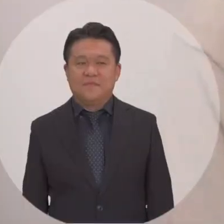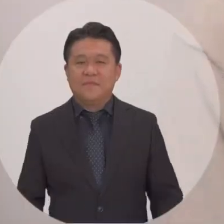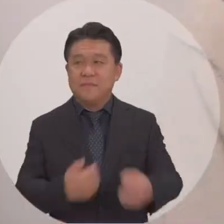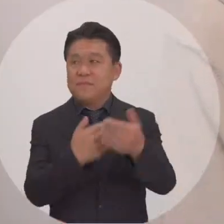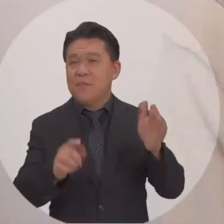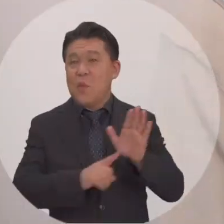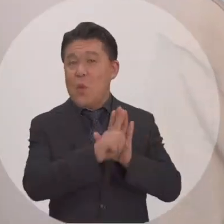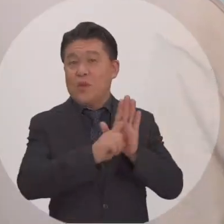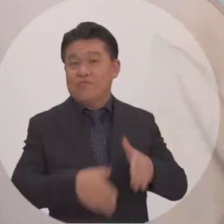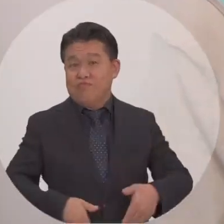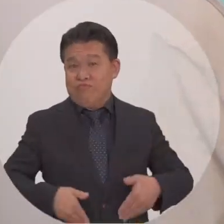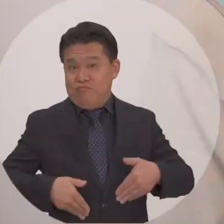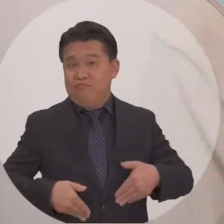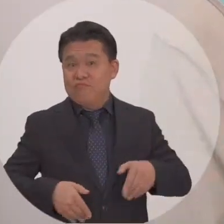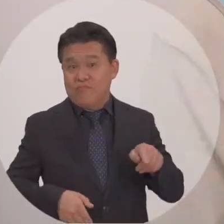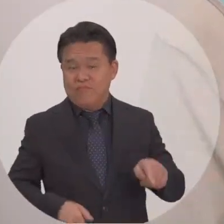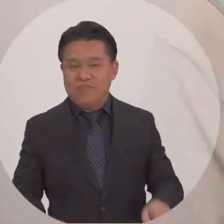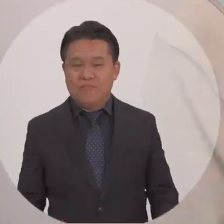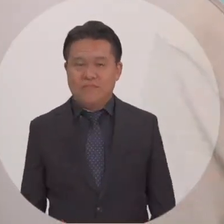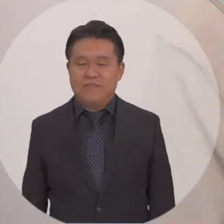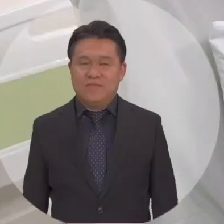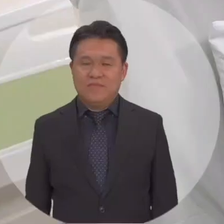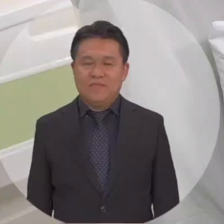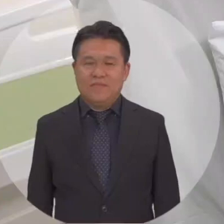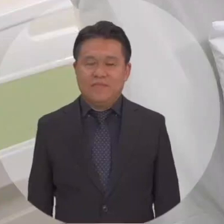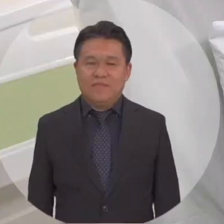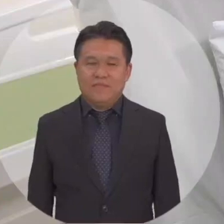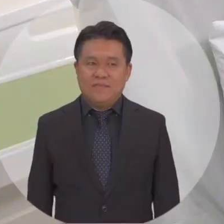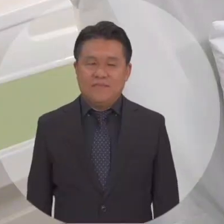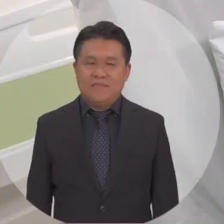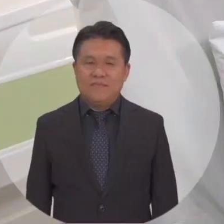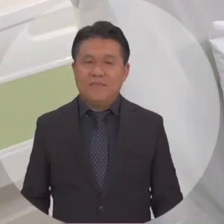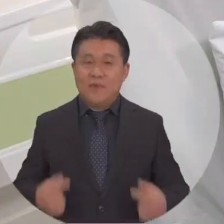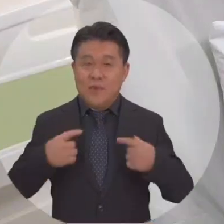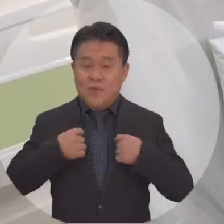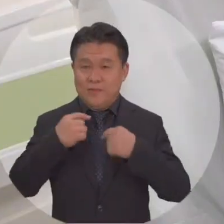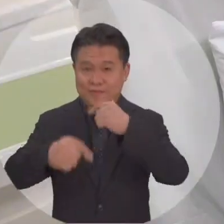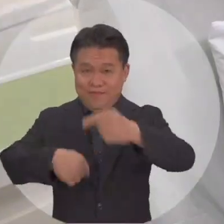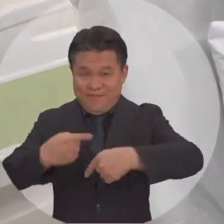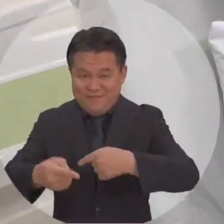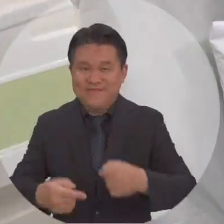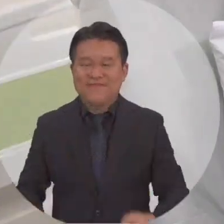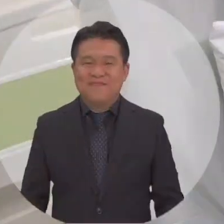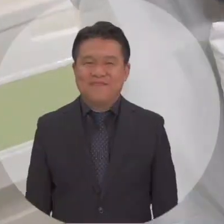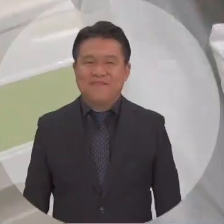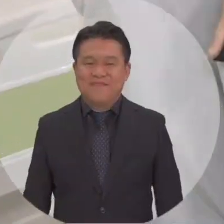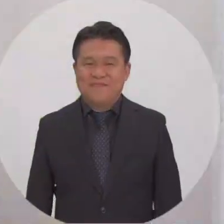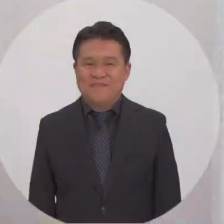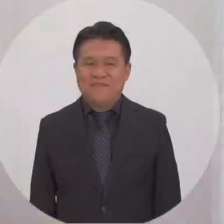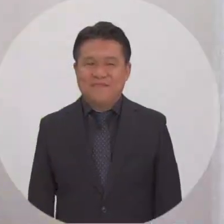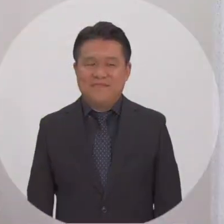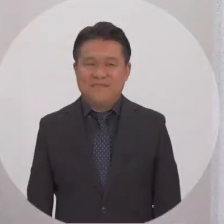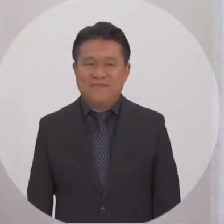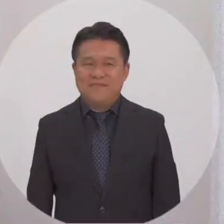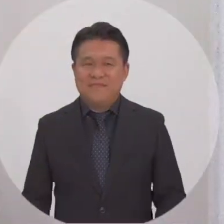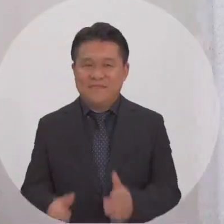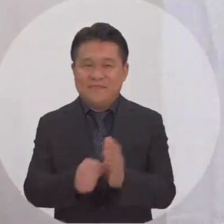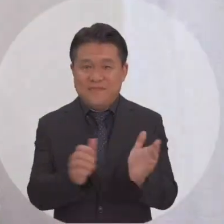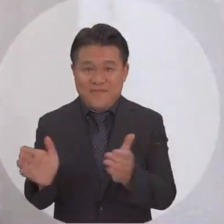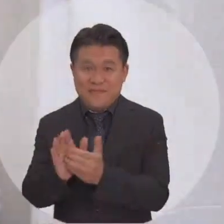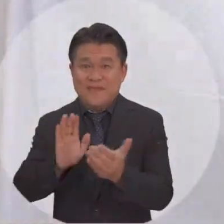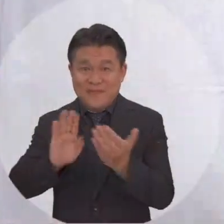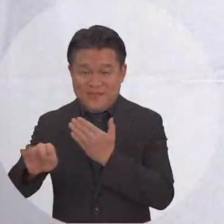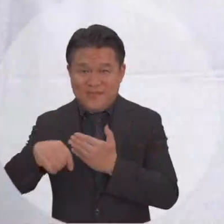실내 온도를 따뜻하게 유지합니다. 옷을 갈아입혀줍니다. 사용한